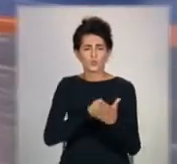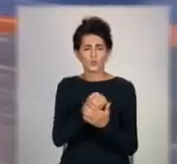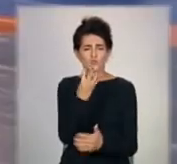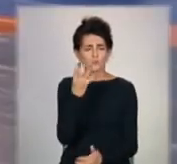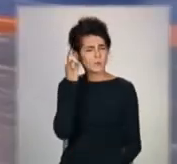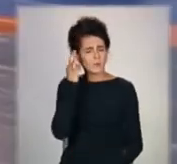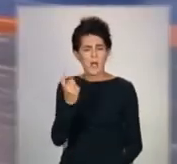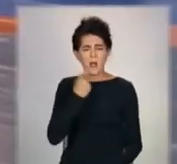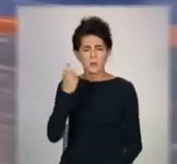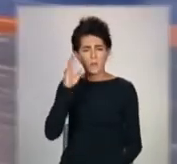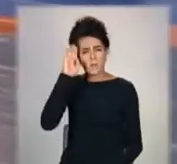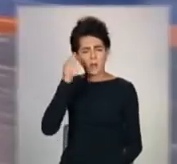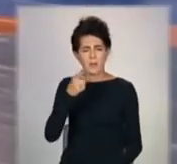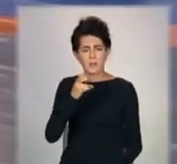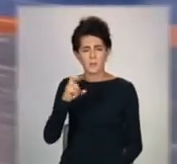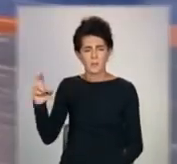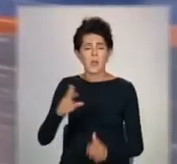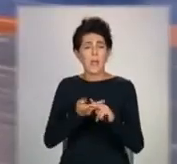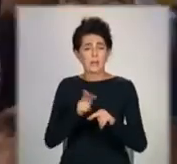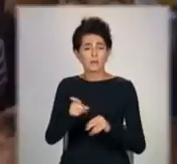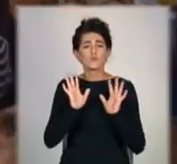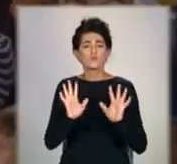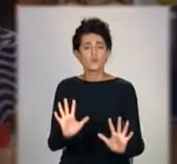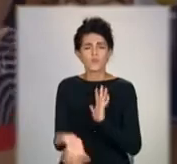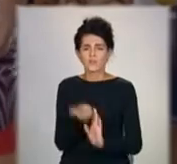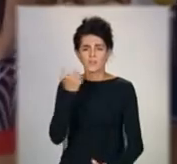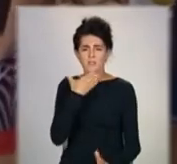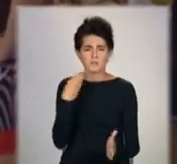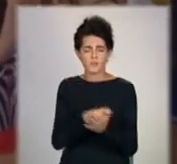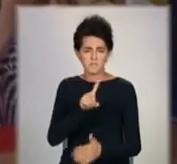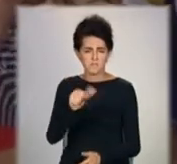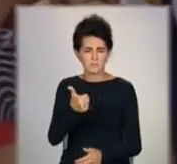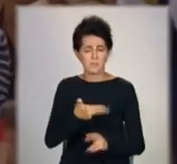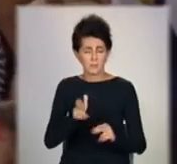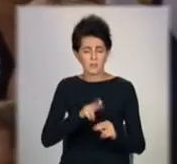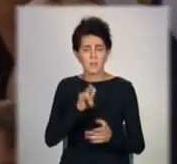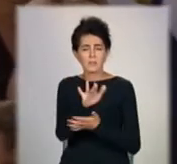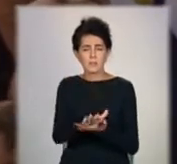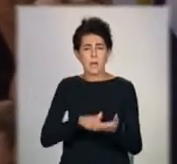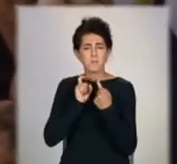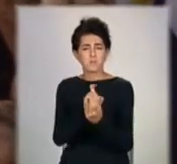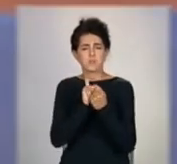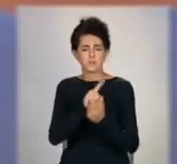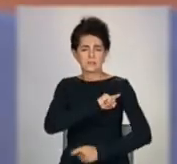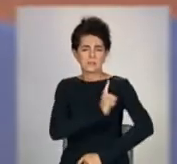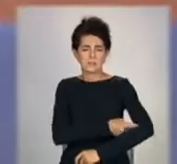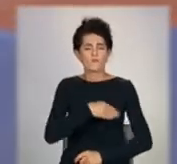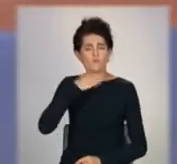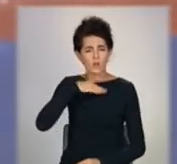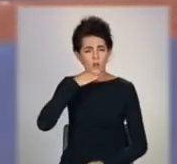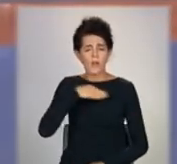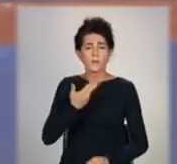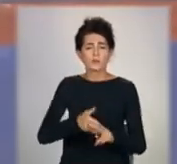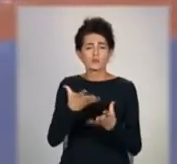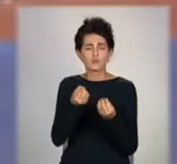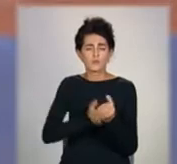років. Харків'янин Гліб Лученцов тільки-но виграв свою першу сутичку. Сил на подальшу боротьбу вдосталь, каже хлопець. Тим паче